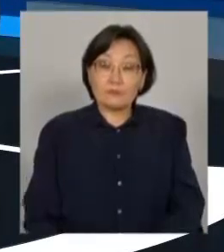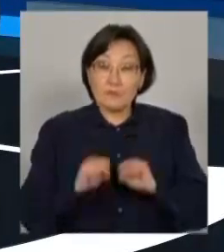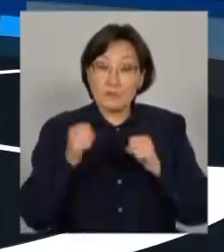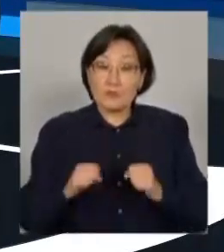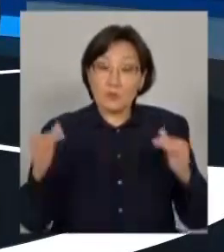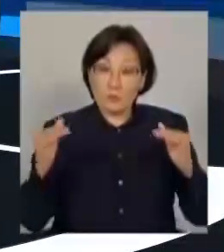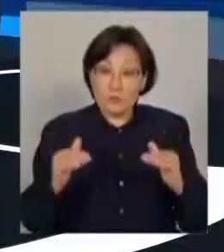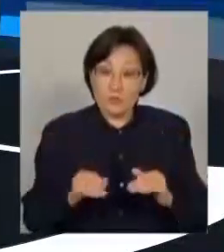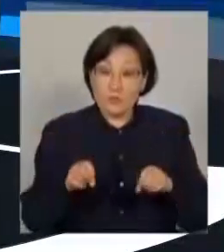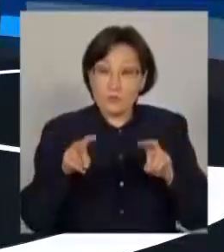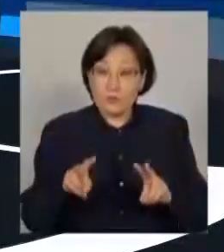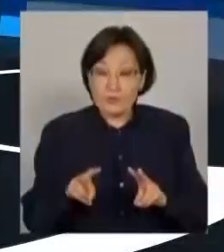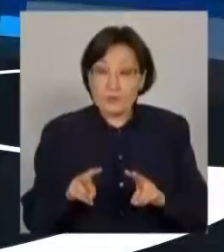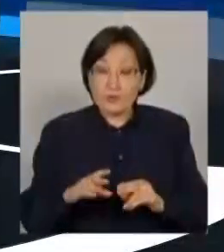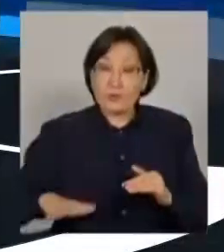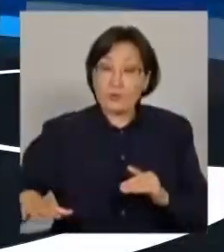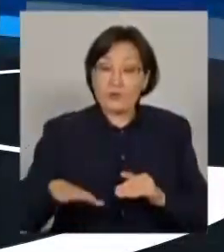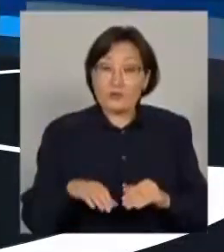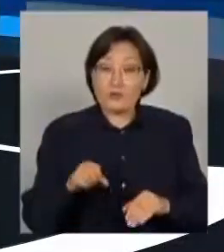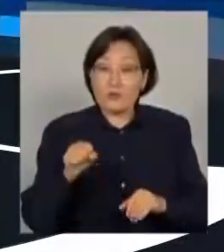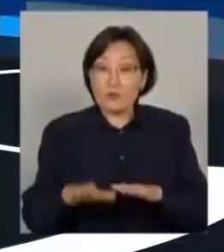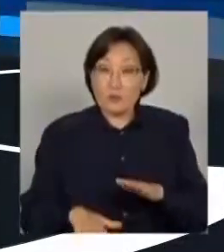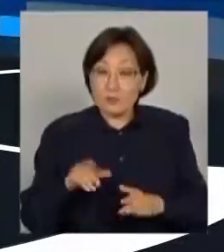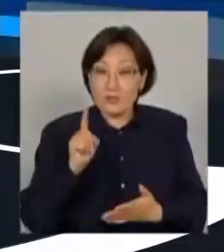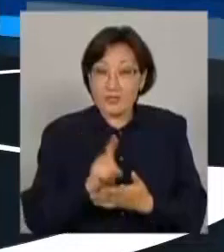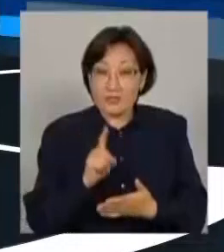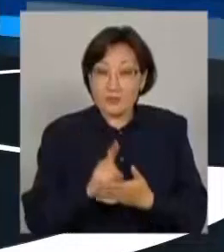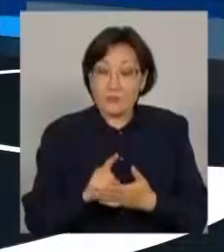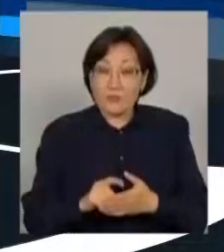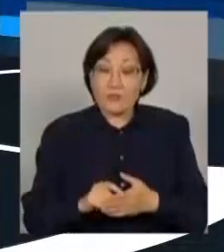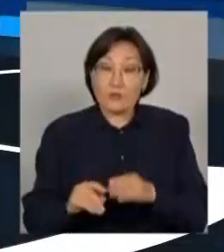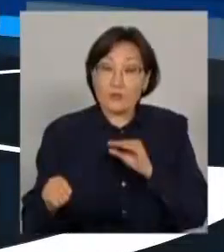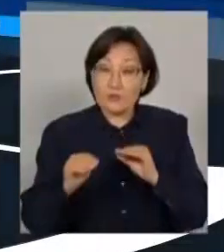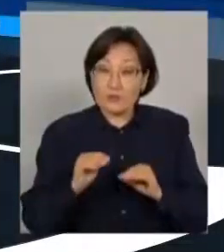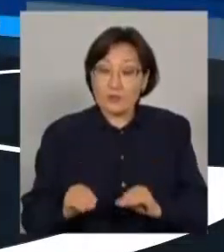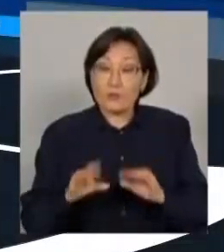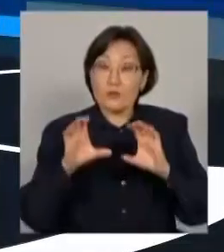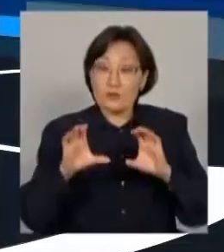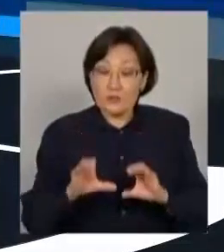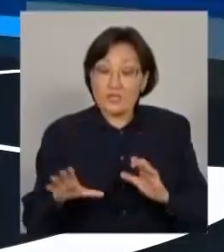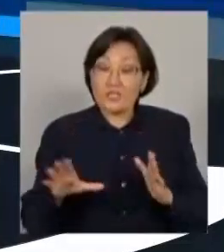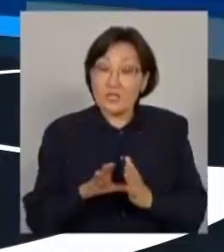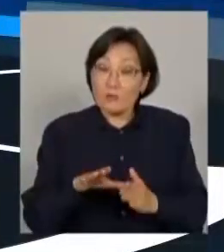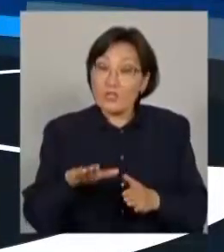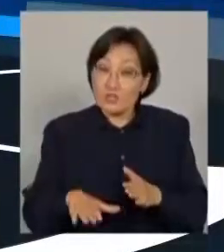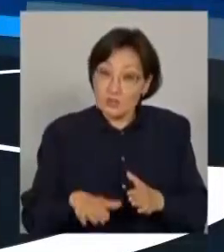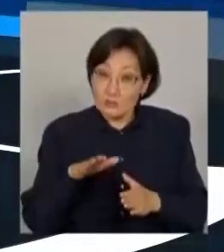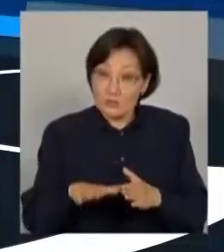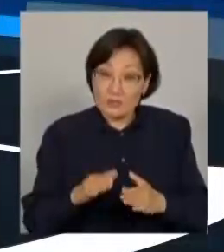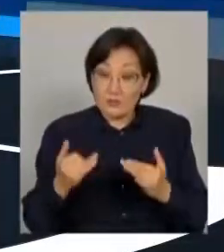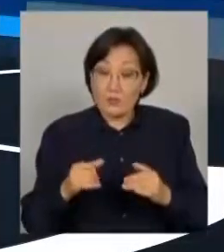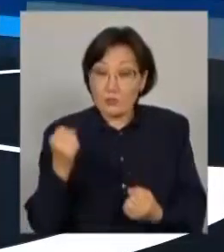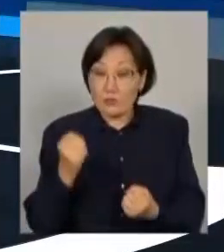Скоростные ограничения, специальные зоны для вождения и обязательная экипировка. В стране вступил в силу закон об электросамокатах.